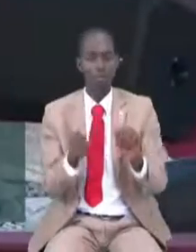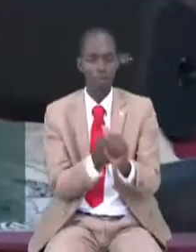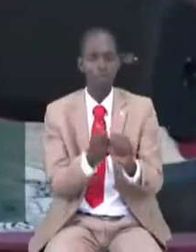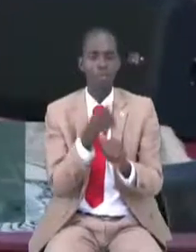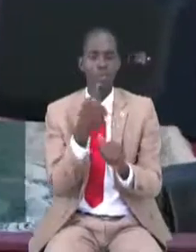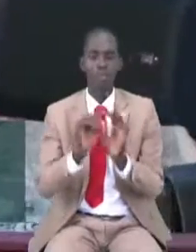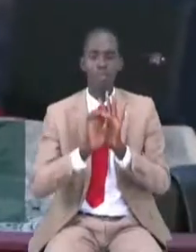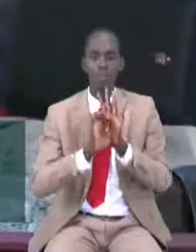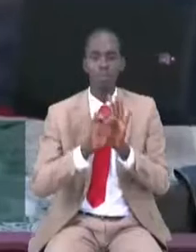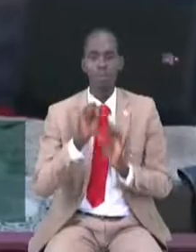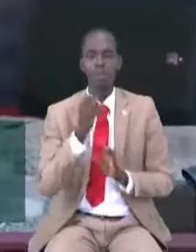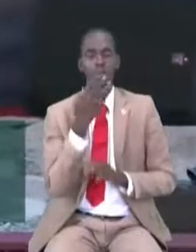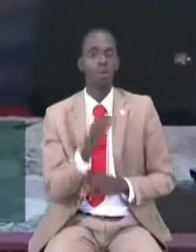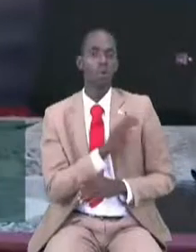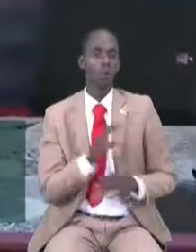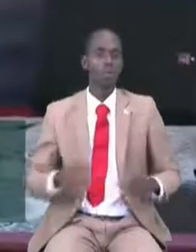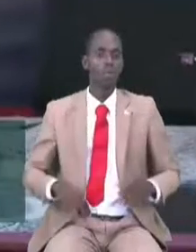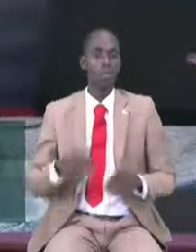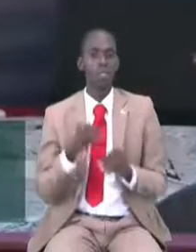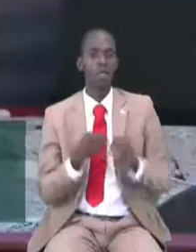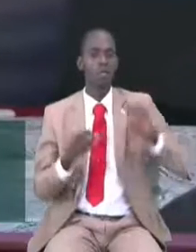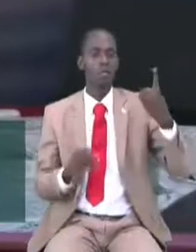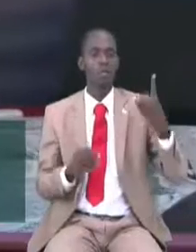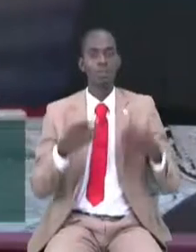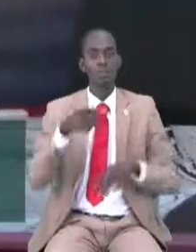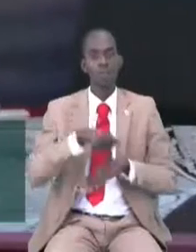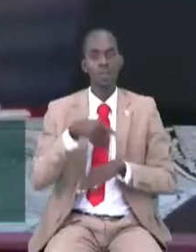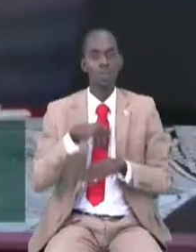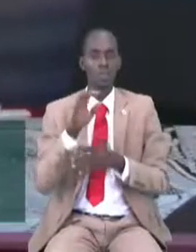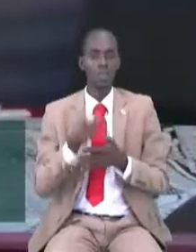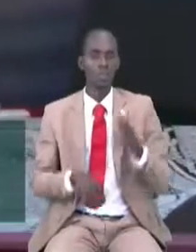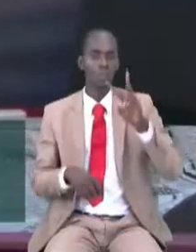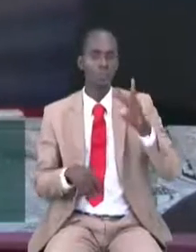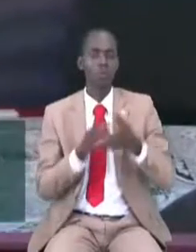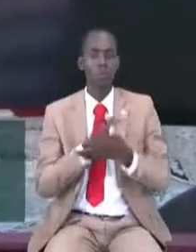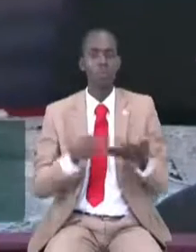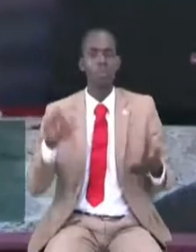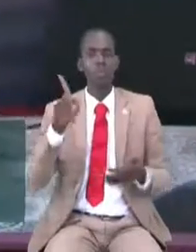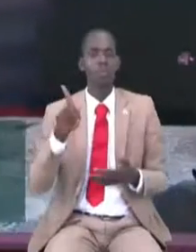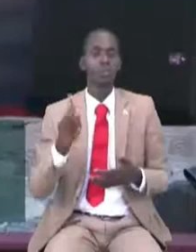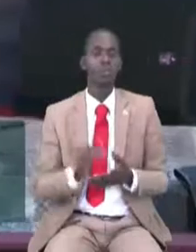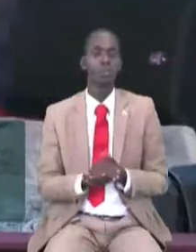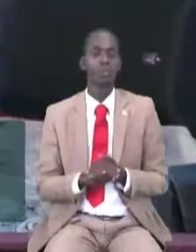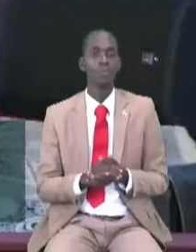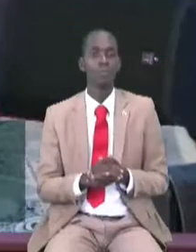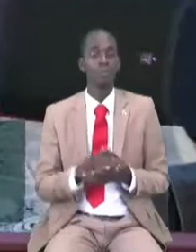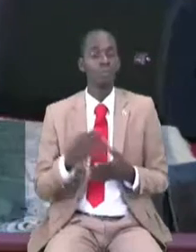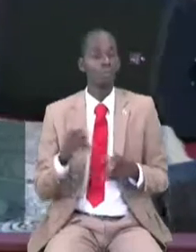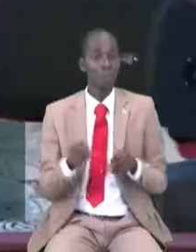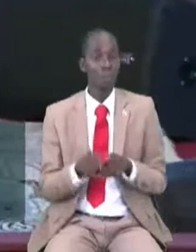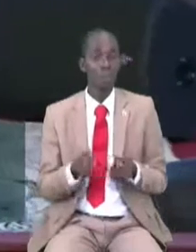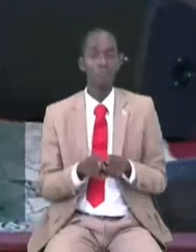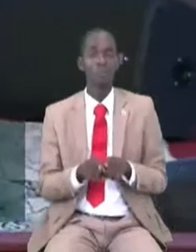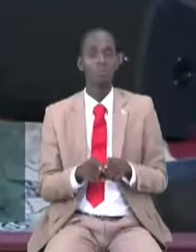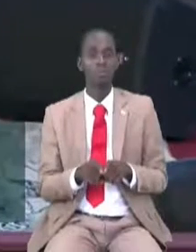1 Pierre 2, le verset 21. Et c'est à cela que vous avez été appelés, parce que Christ aussi